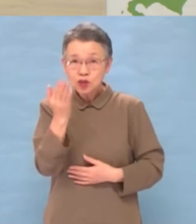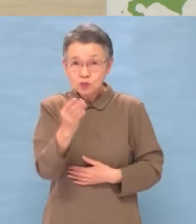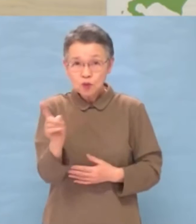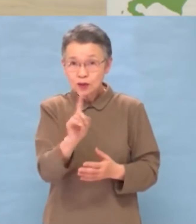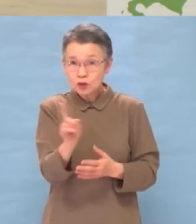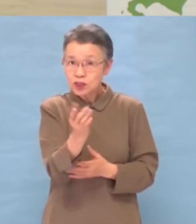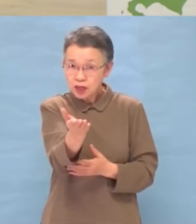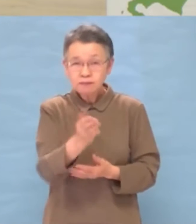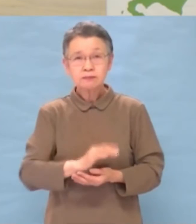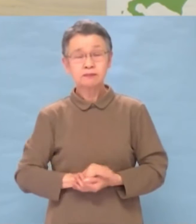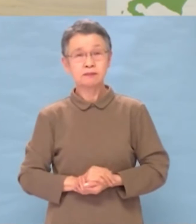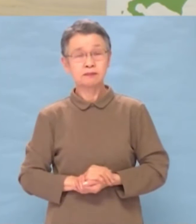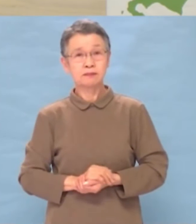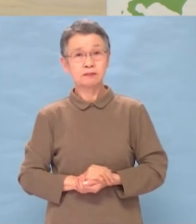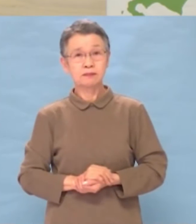他にご質問いかがでしょうか。